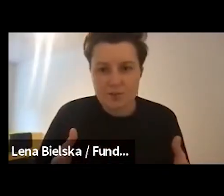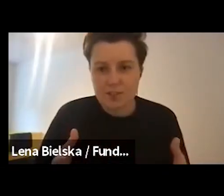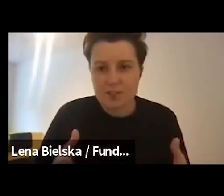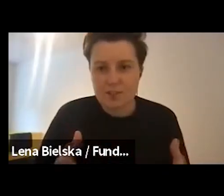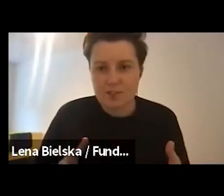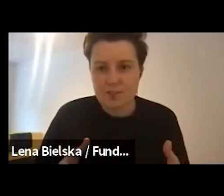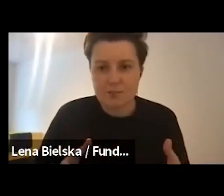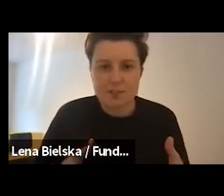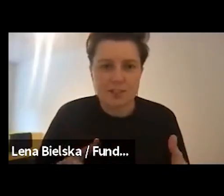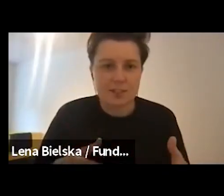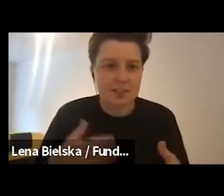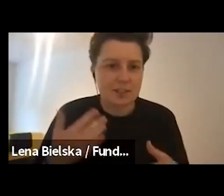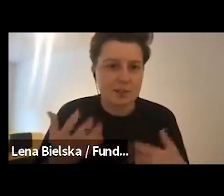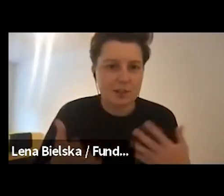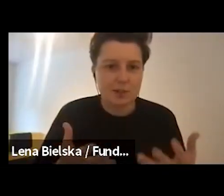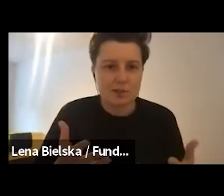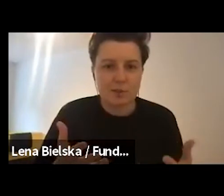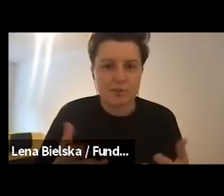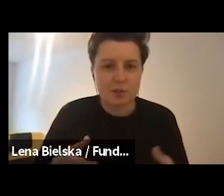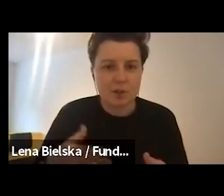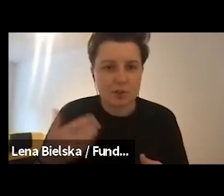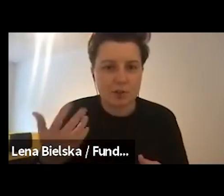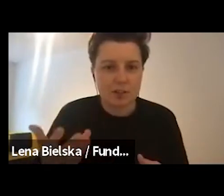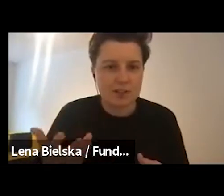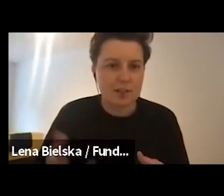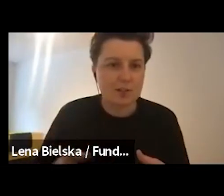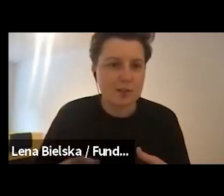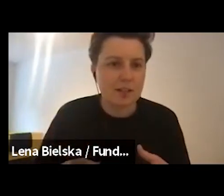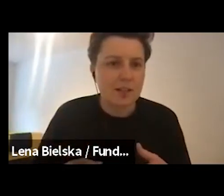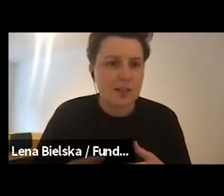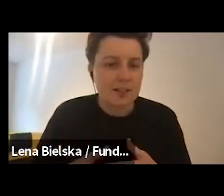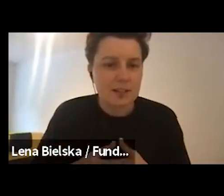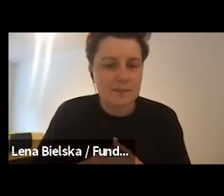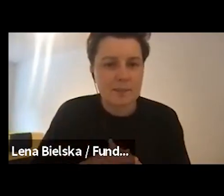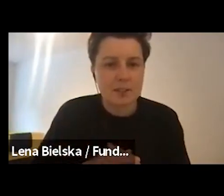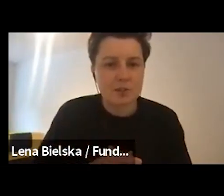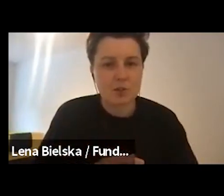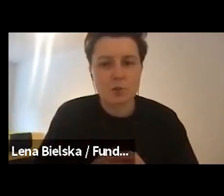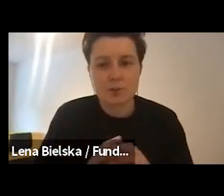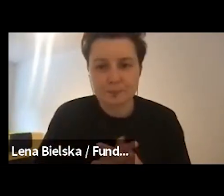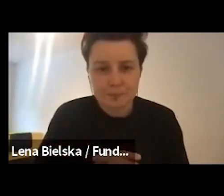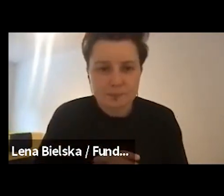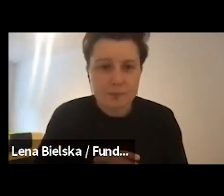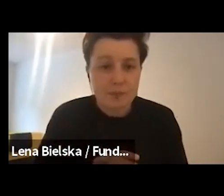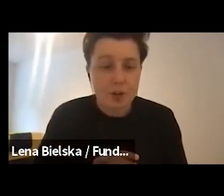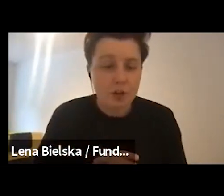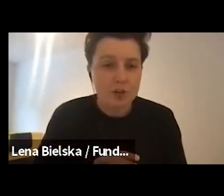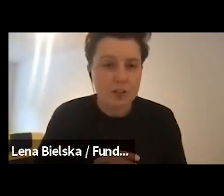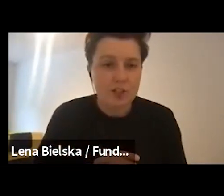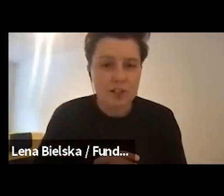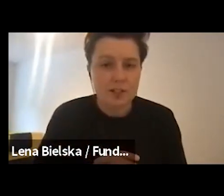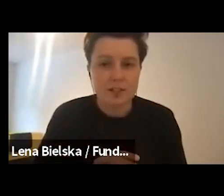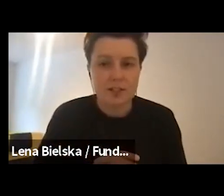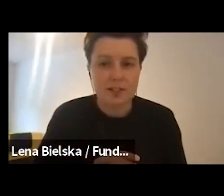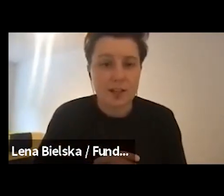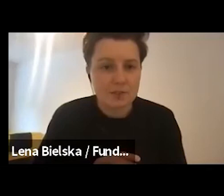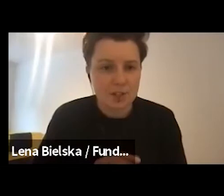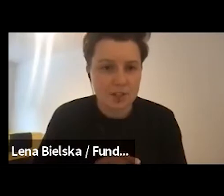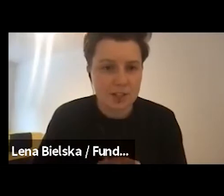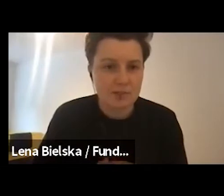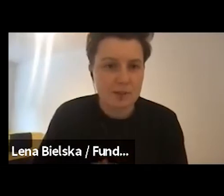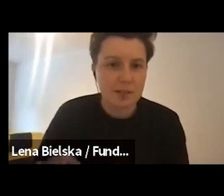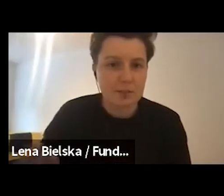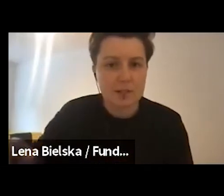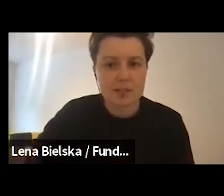Witam wszystkie osoby, które są z nami w pokoju oraz te, które będą oglądać nas live.